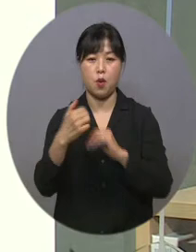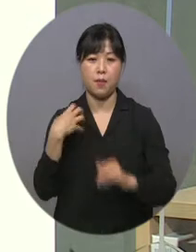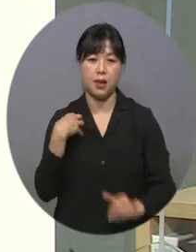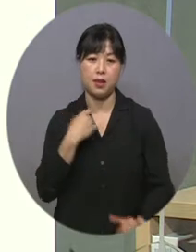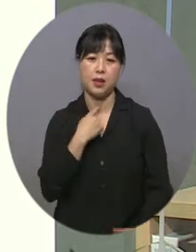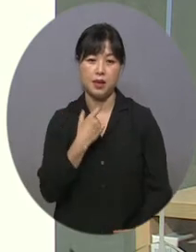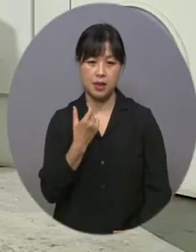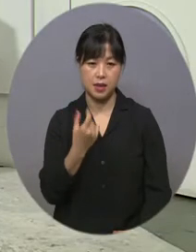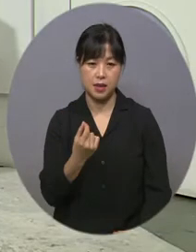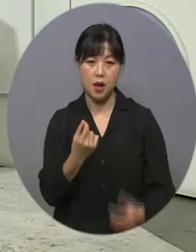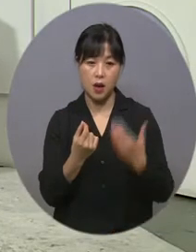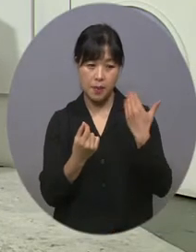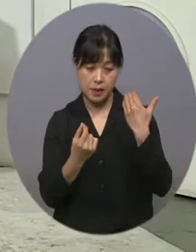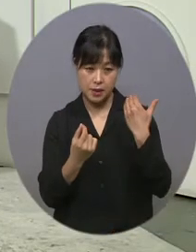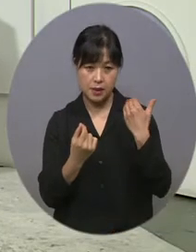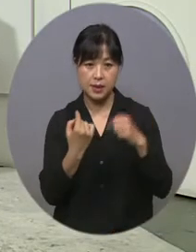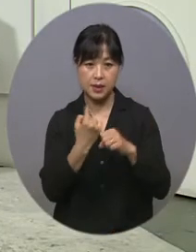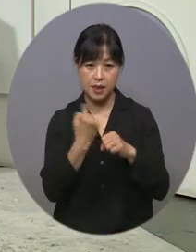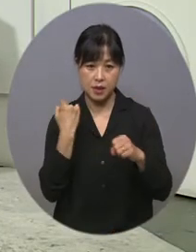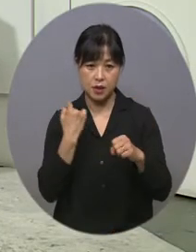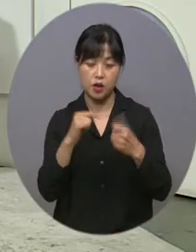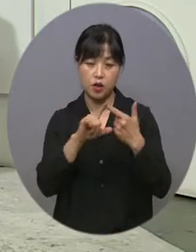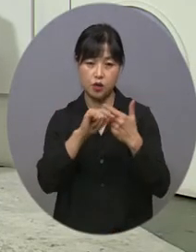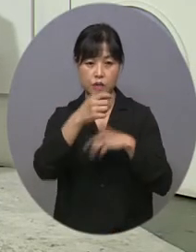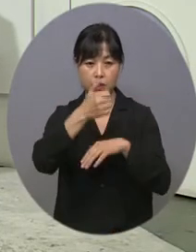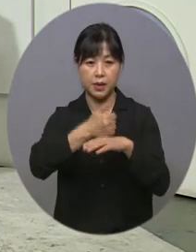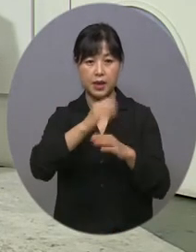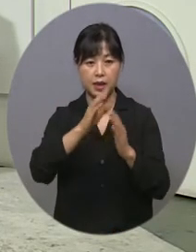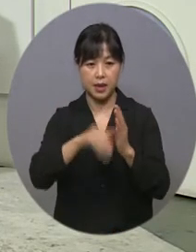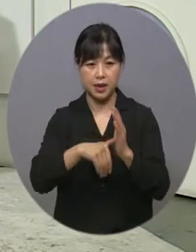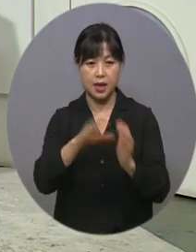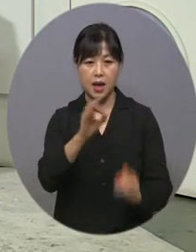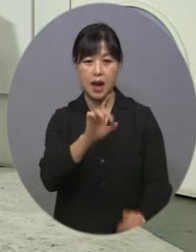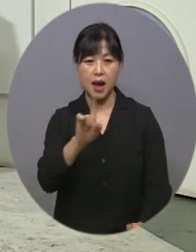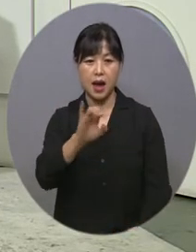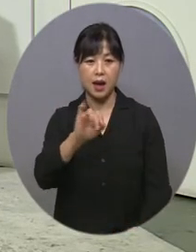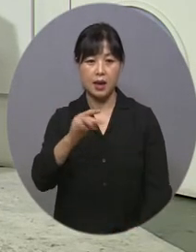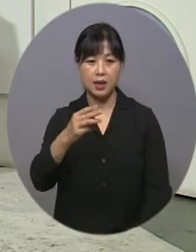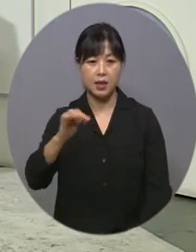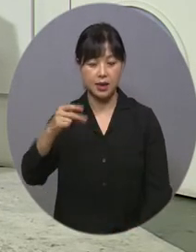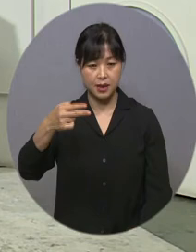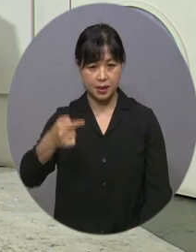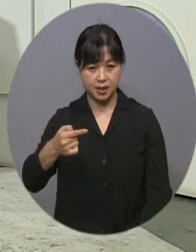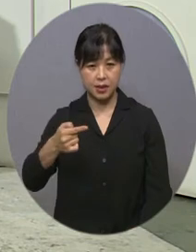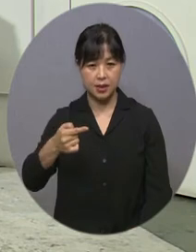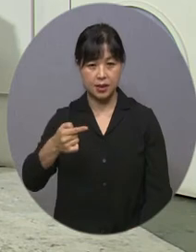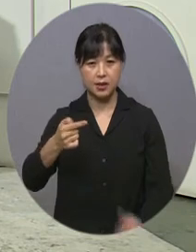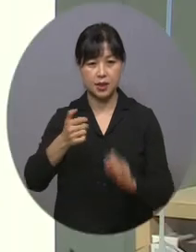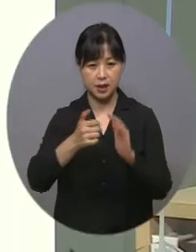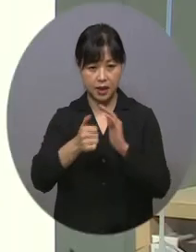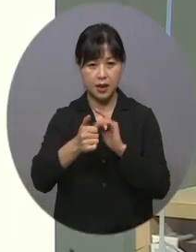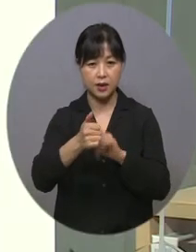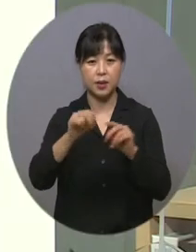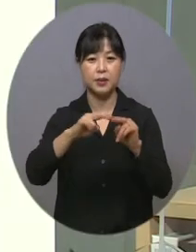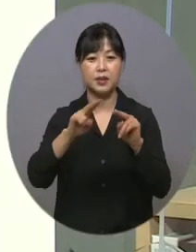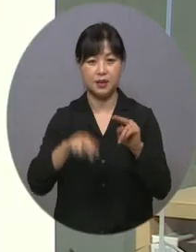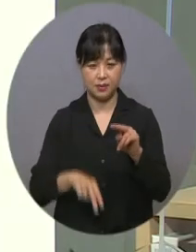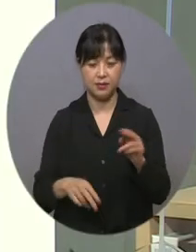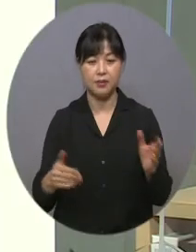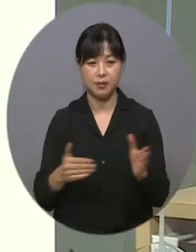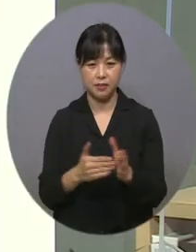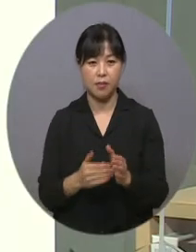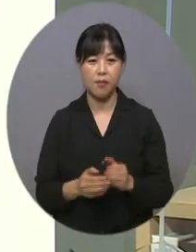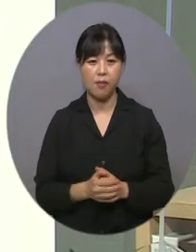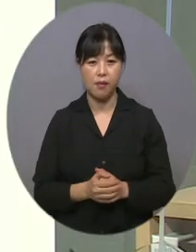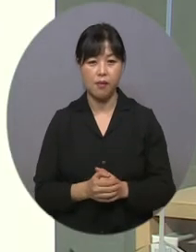전 작년이죠? 작년 6월 말로 이제 아일랜드 예. 대사를 마지막으로 정년 퇴직을 했습니다.